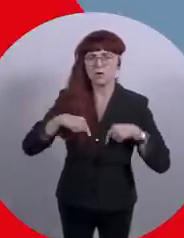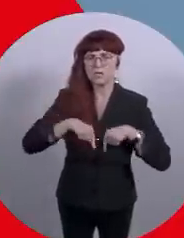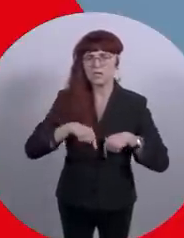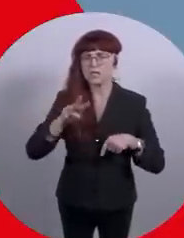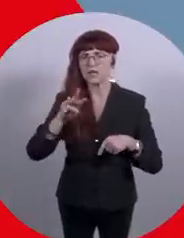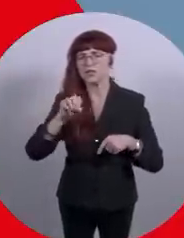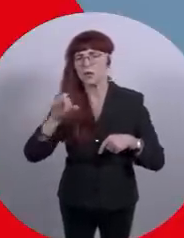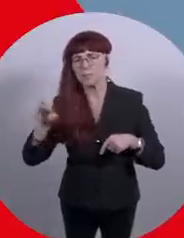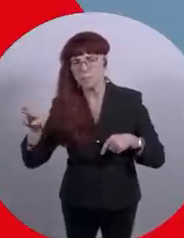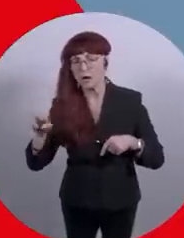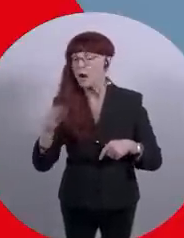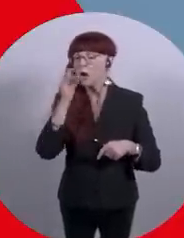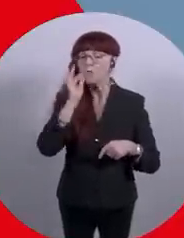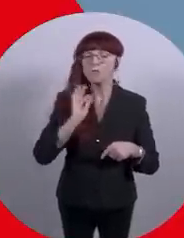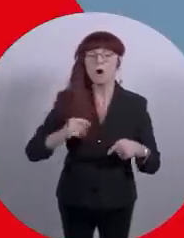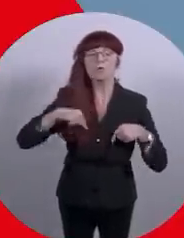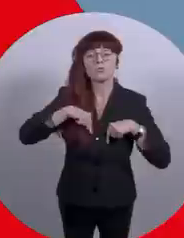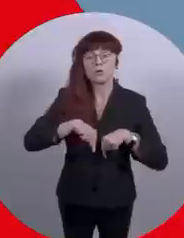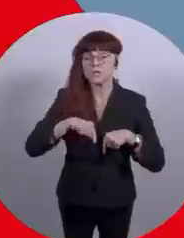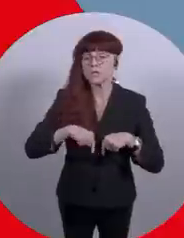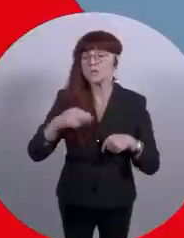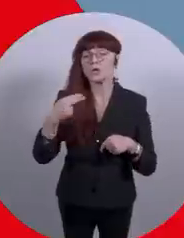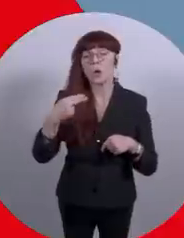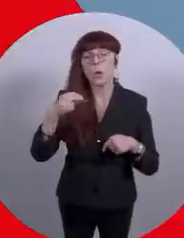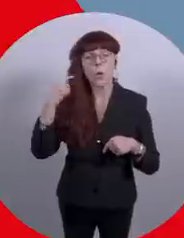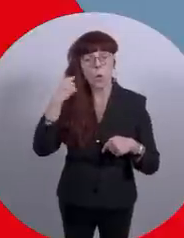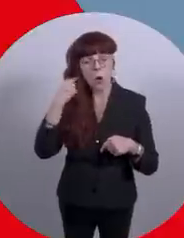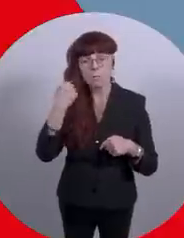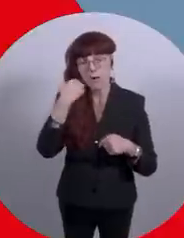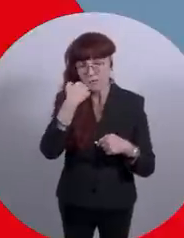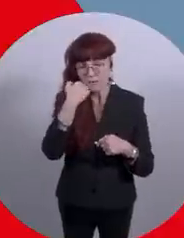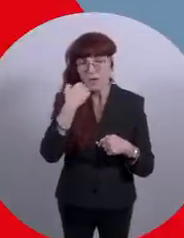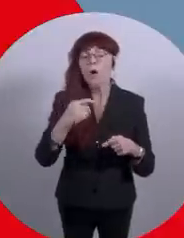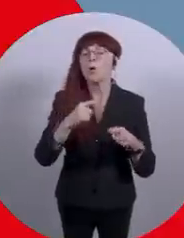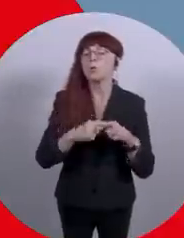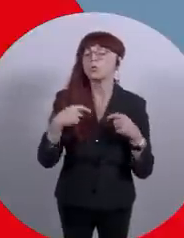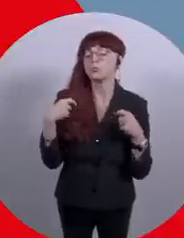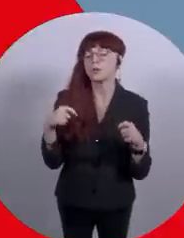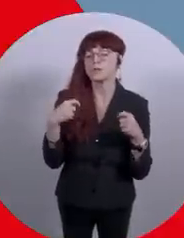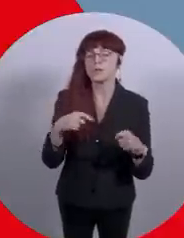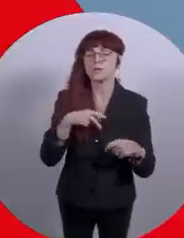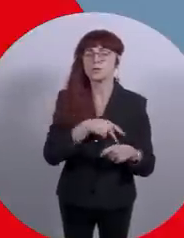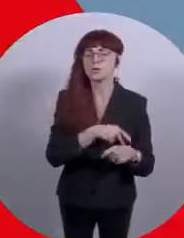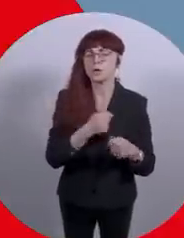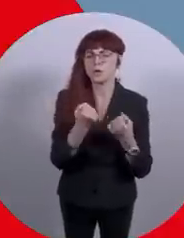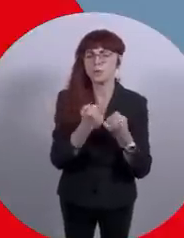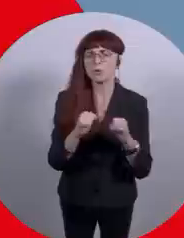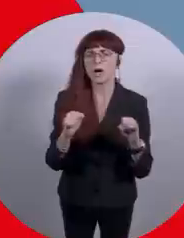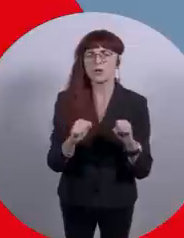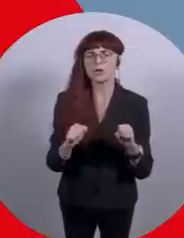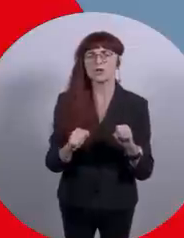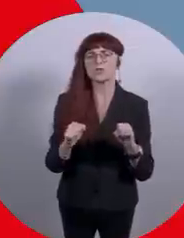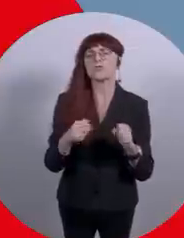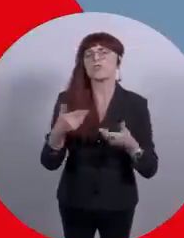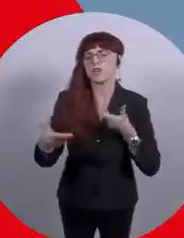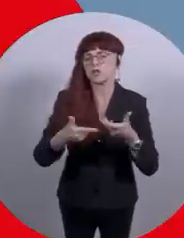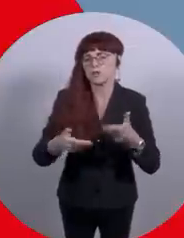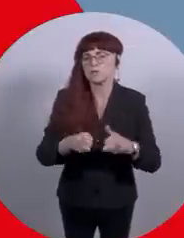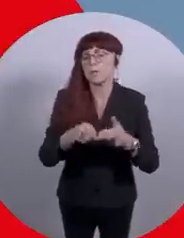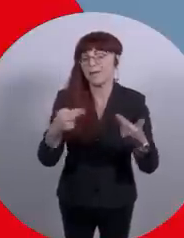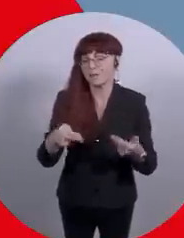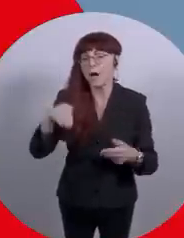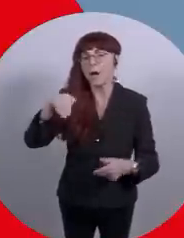Wimmer die FSG frauenvorsitzende Christa Hörmann und dem Präsidenten des sozialen demokratischen Wirtschaftsverband Christoph